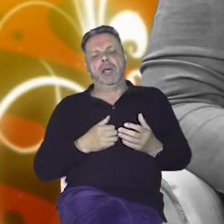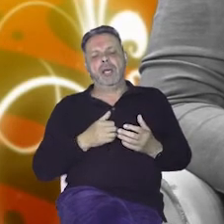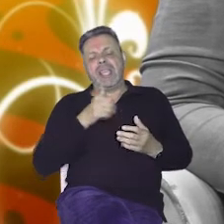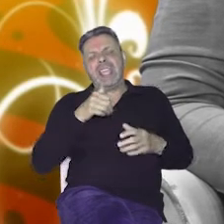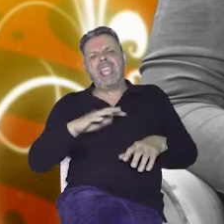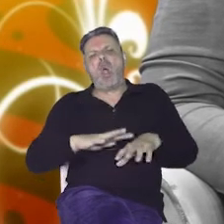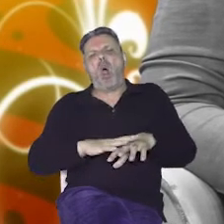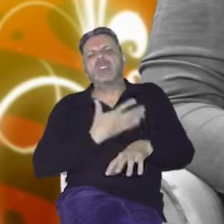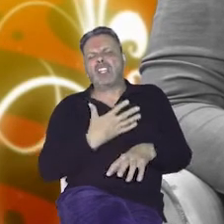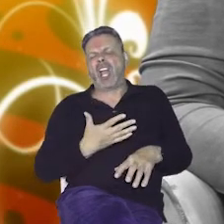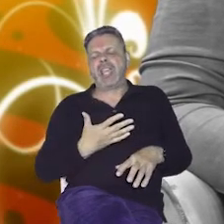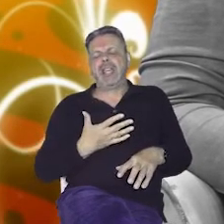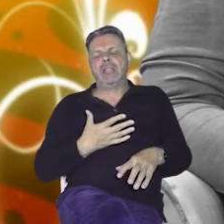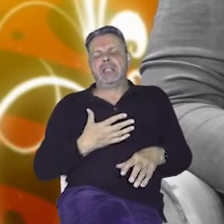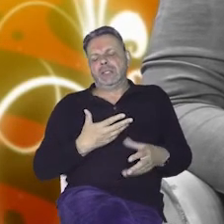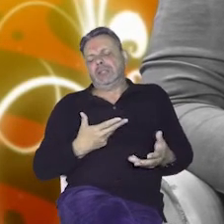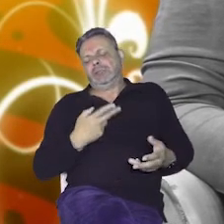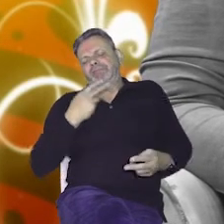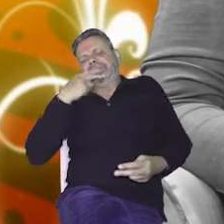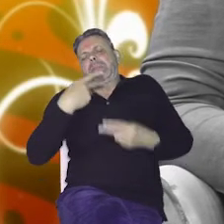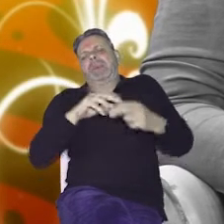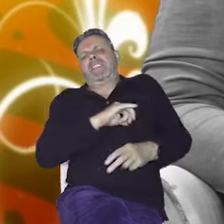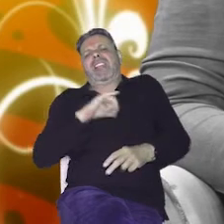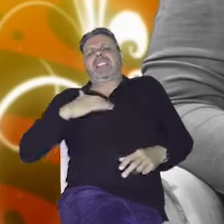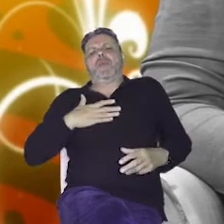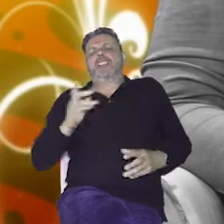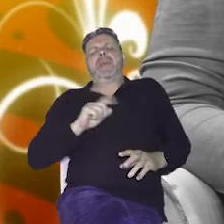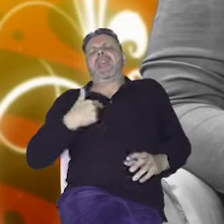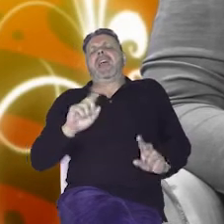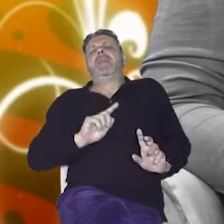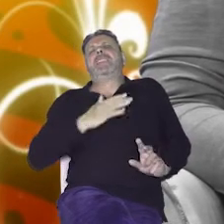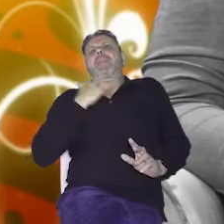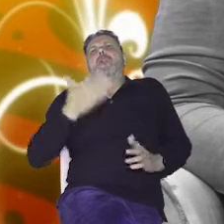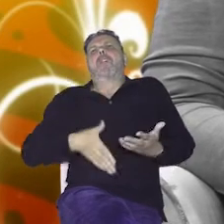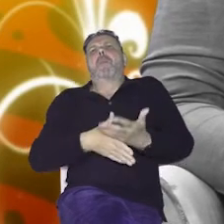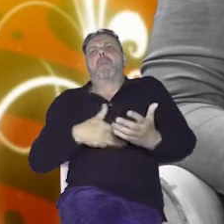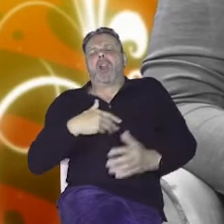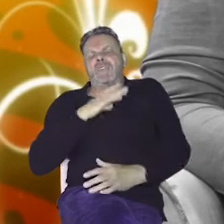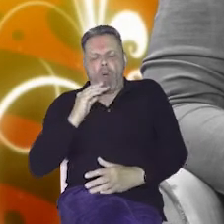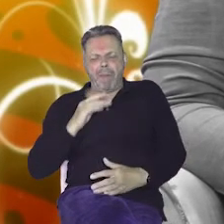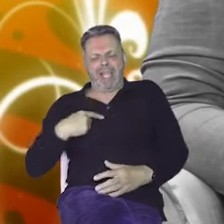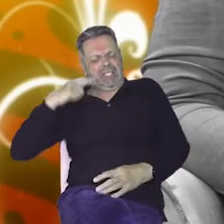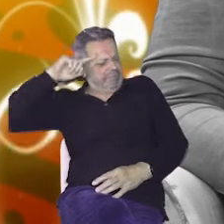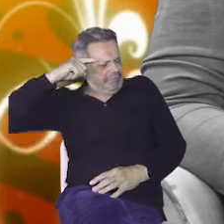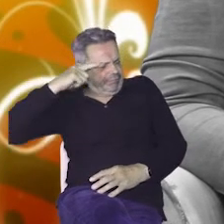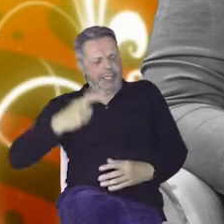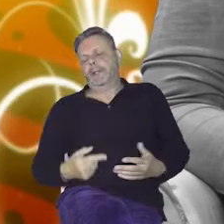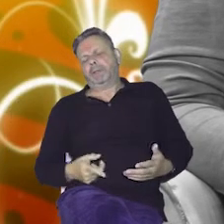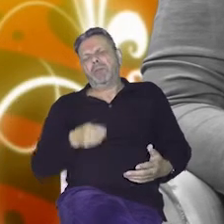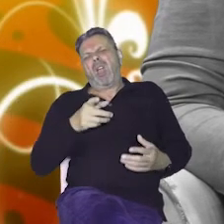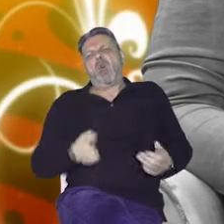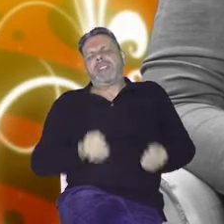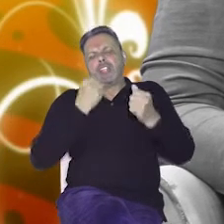osjećaj predbacivanja da nije dovoljno pomogla svojoj majci koja je stvarno teško na